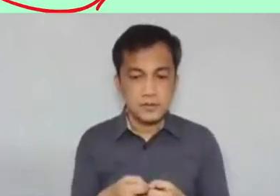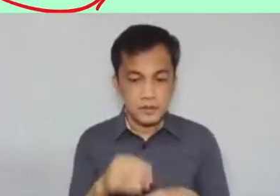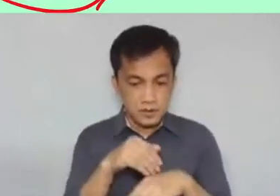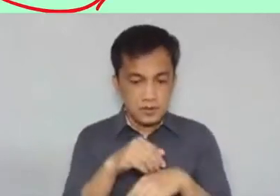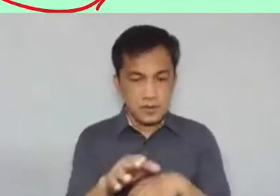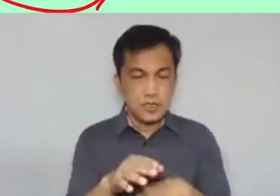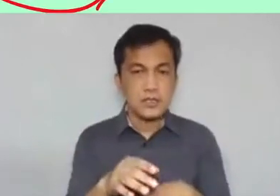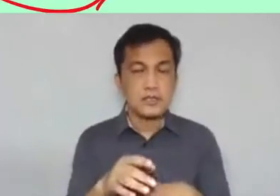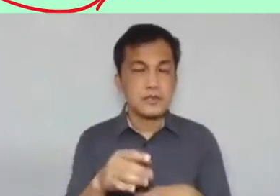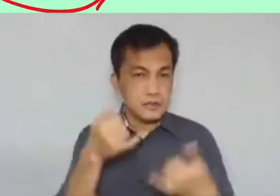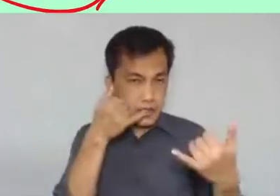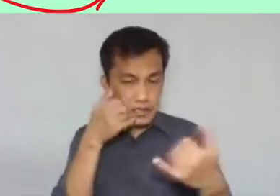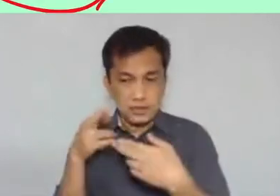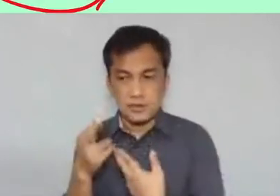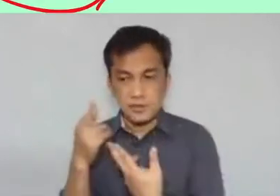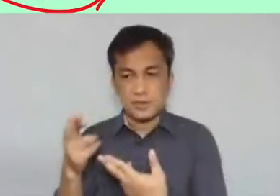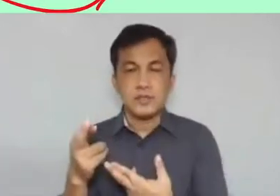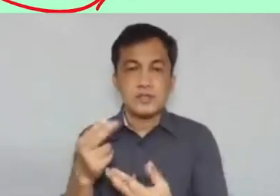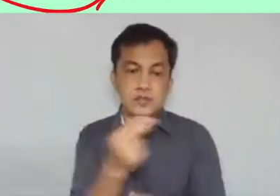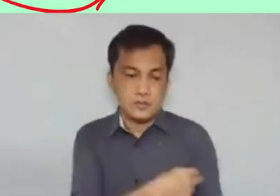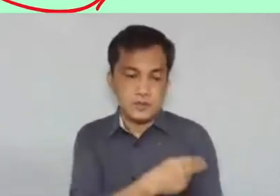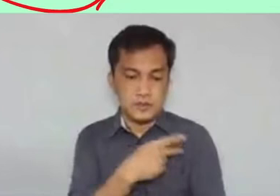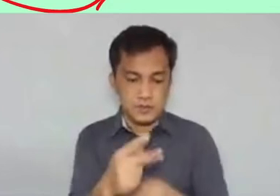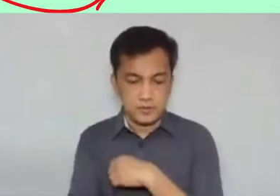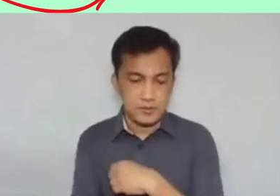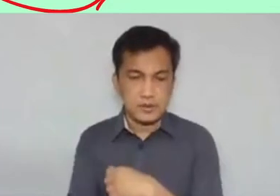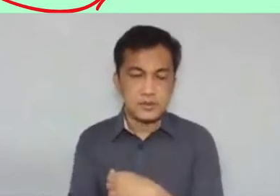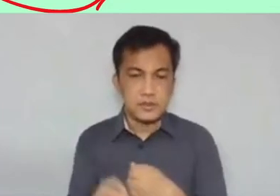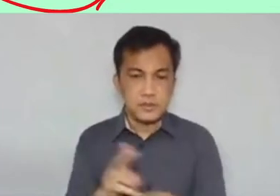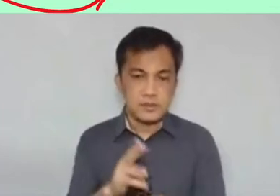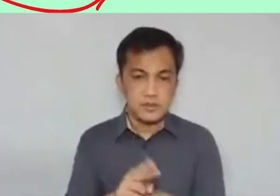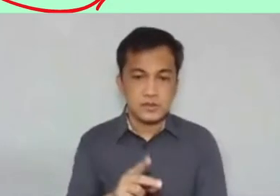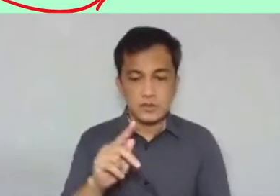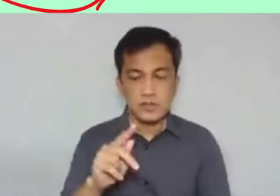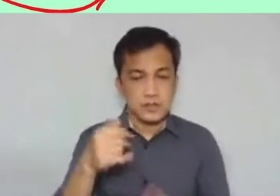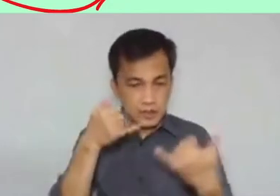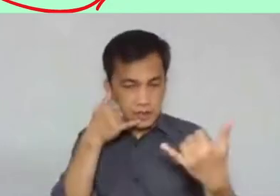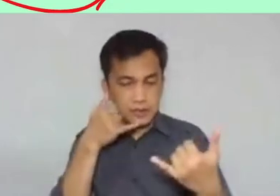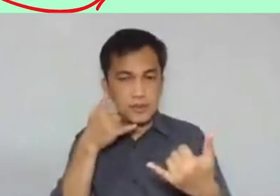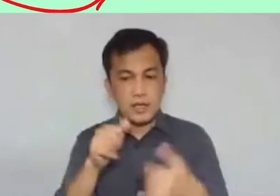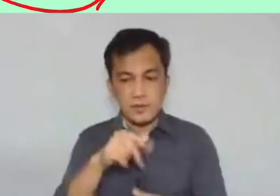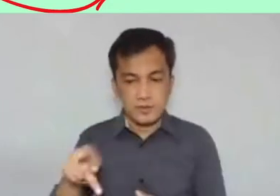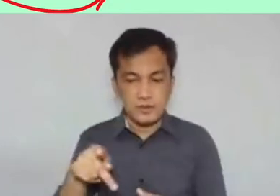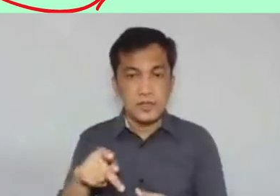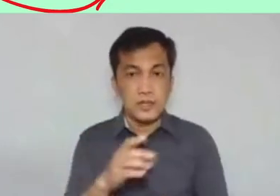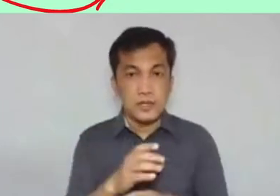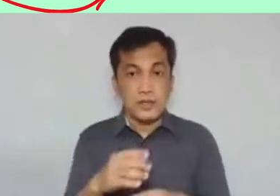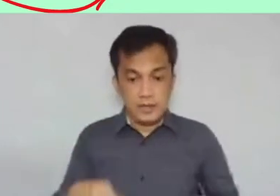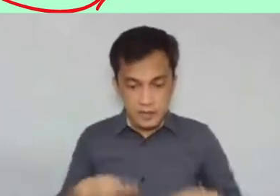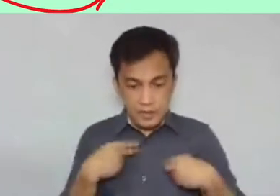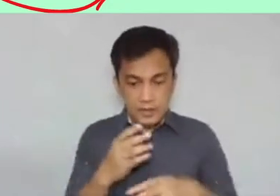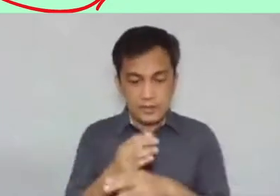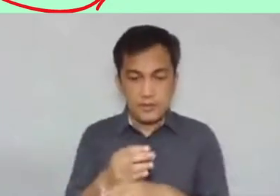sa ospital ng probinsya gamit ang kinikilalang telehealth platform sa kanilang healthcare provider network o HCPN.